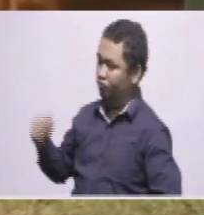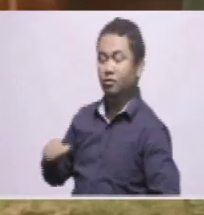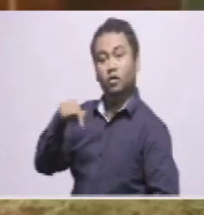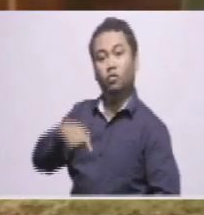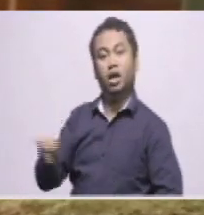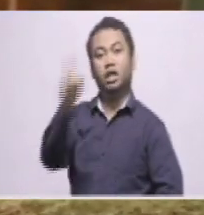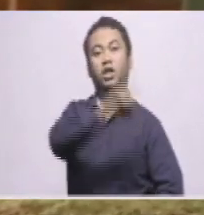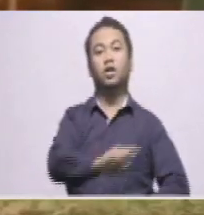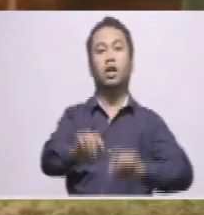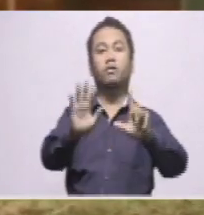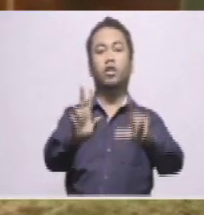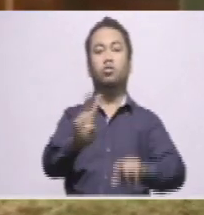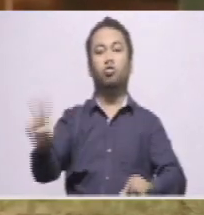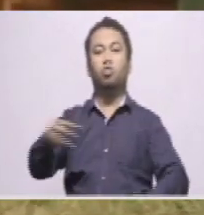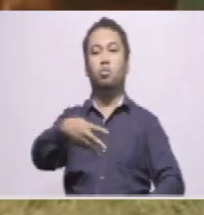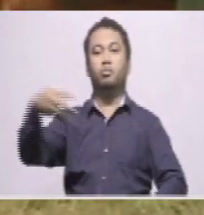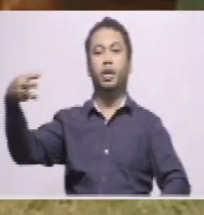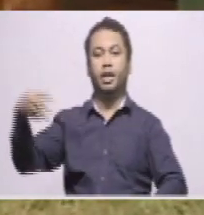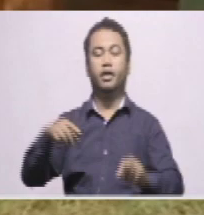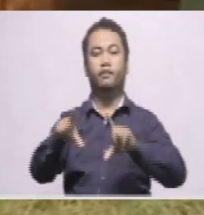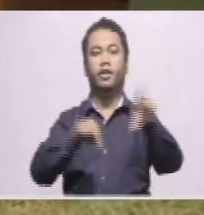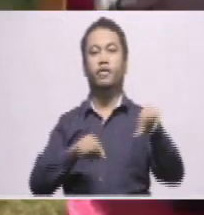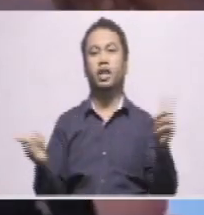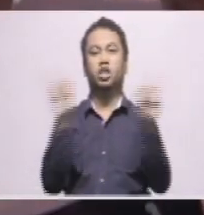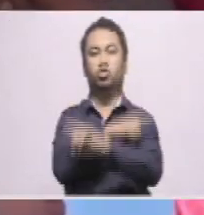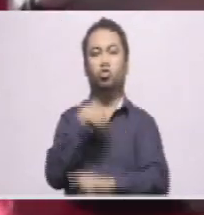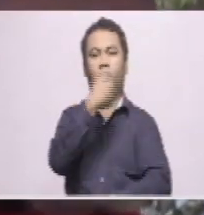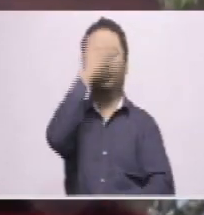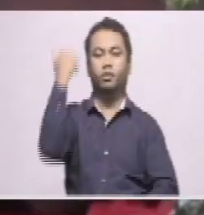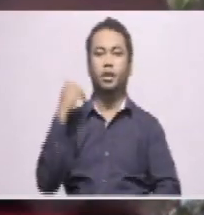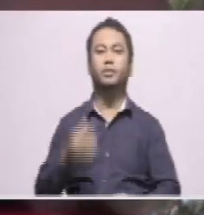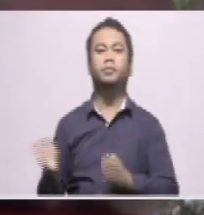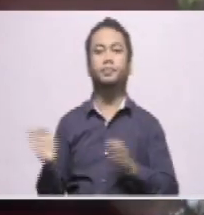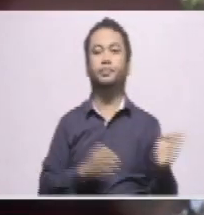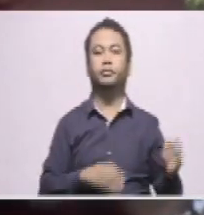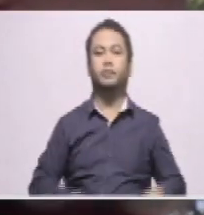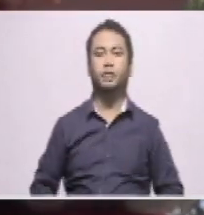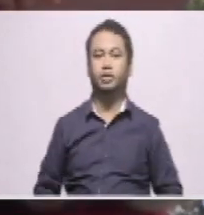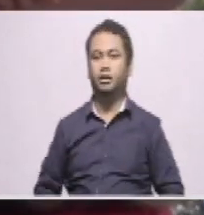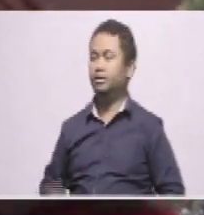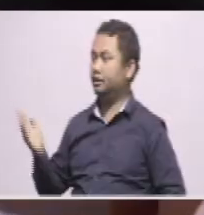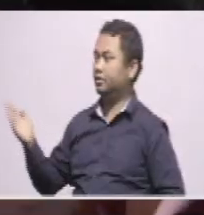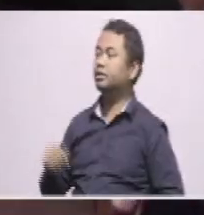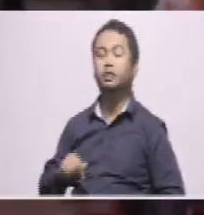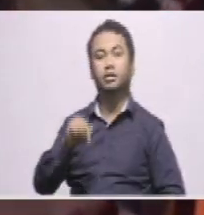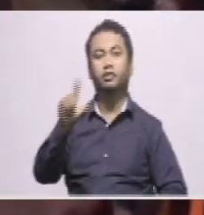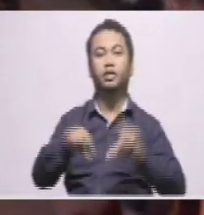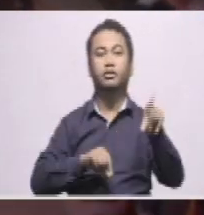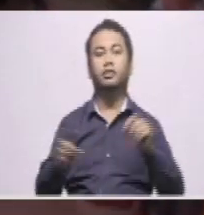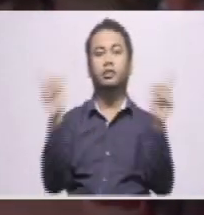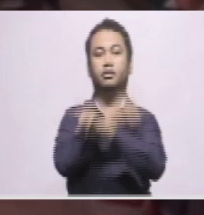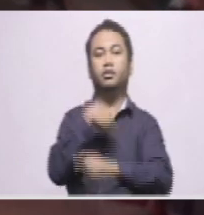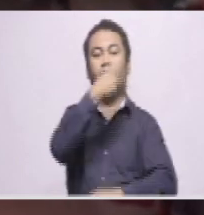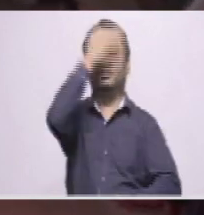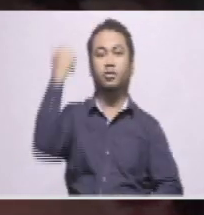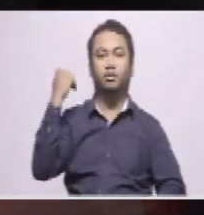7 mai anaovana ny fifidianana solombavam-bahoaka izao fifidianana solombavam-bahoaka ny Madagasikara 7 mai 5 sy 8